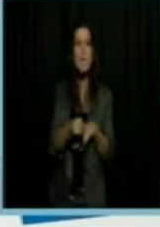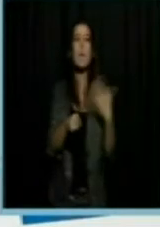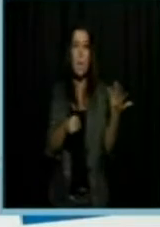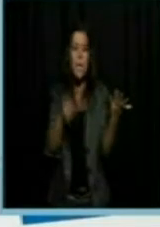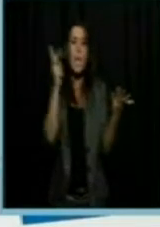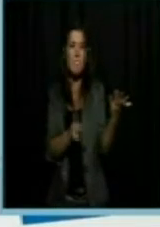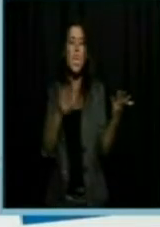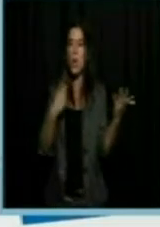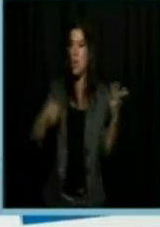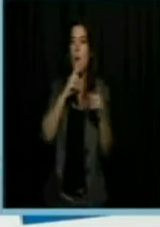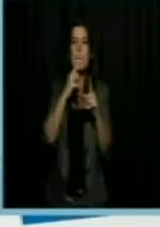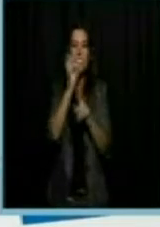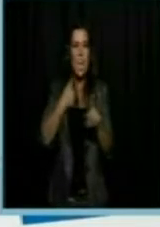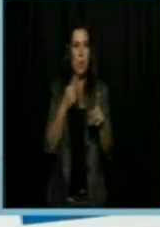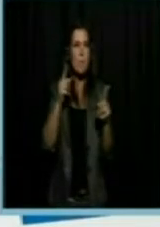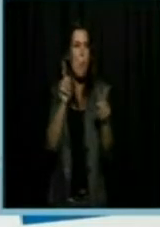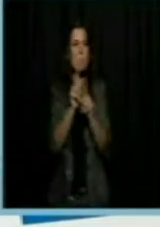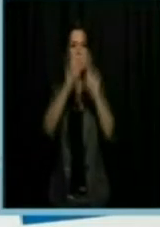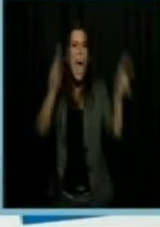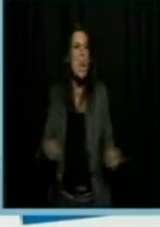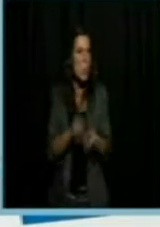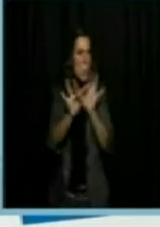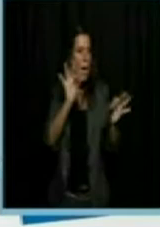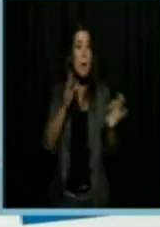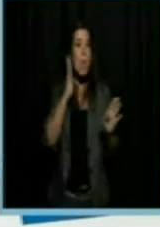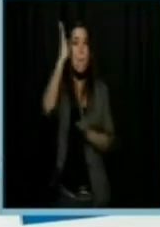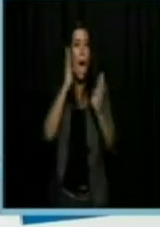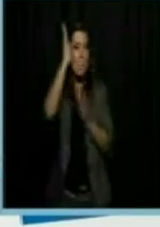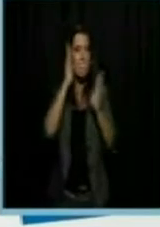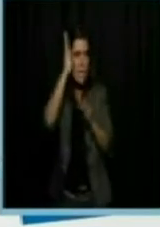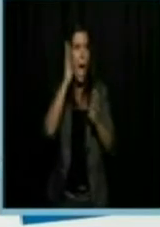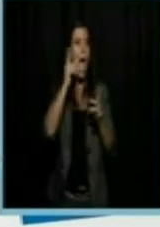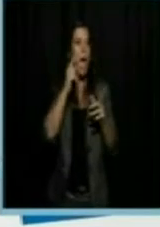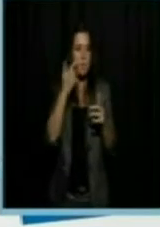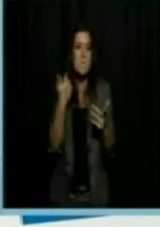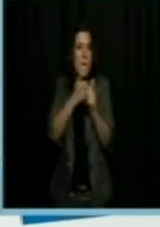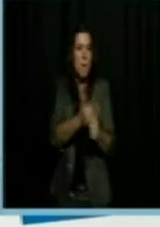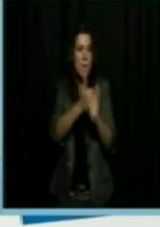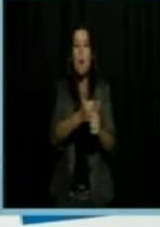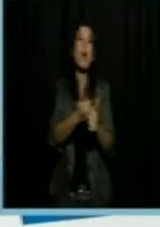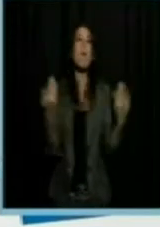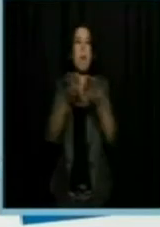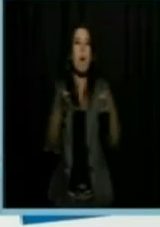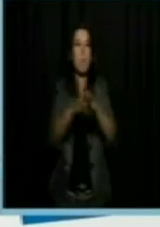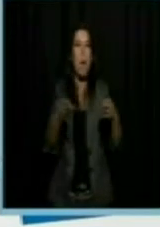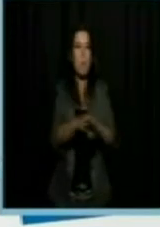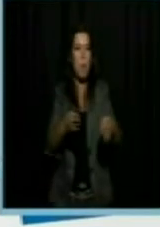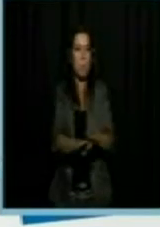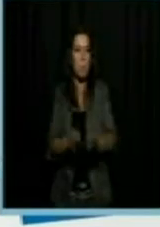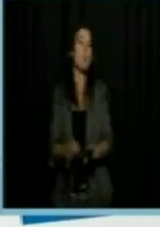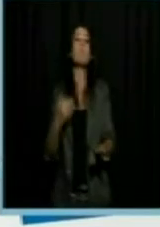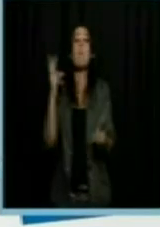alla mafia, le abbiamo segnalate puntualmente come contenuti offensivi e le hanno chiuse tutte. Adesso loro si ritrovano ad avere un numero irrisorio,